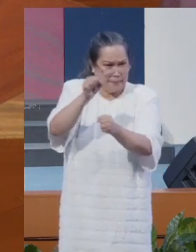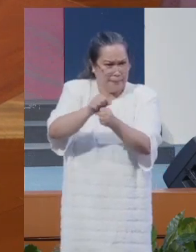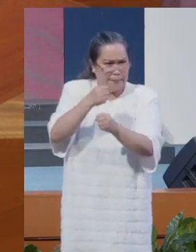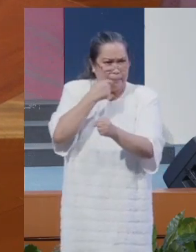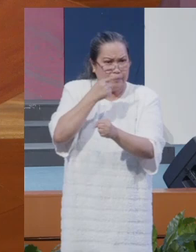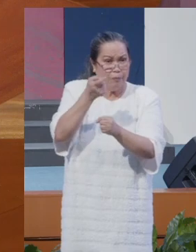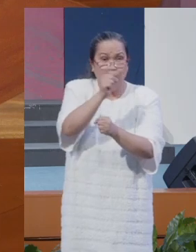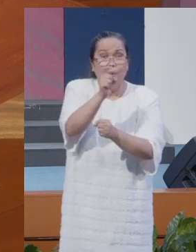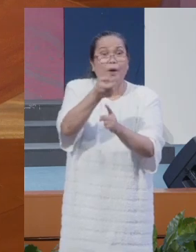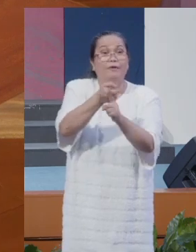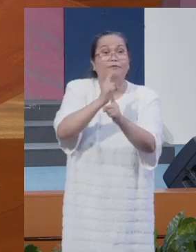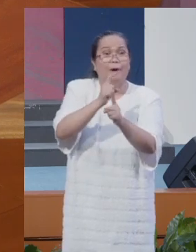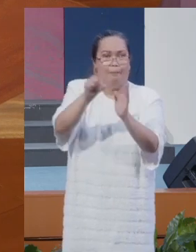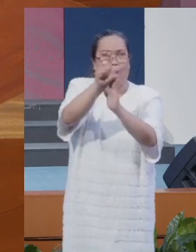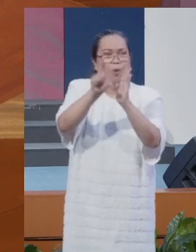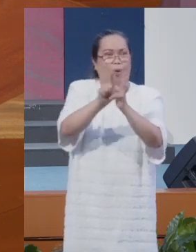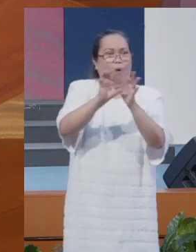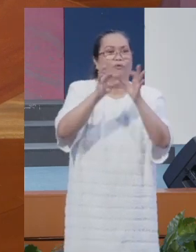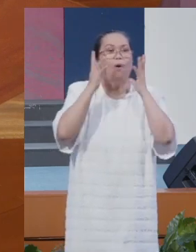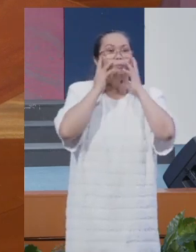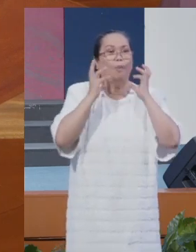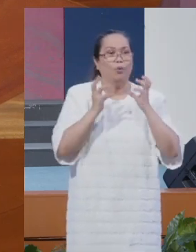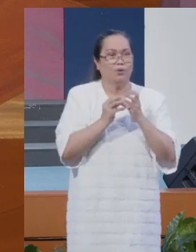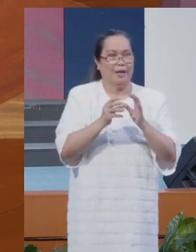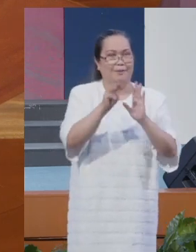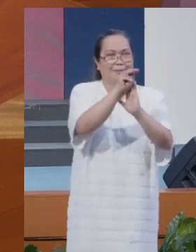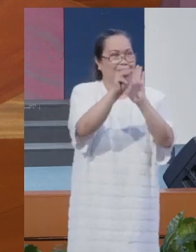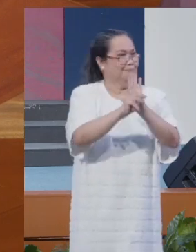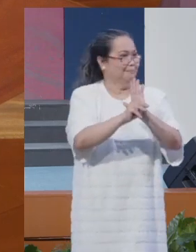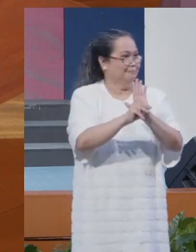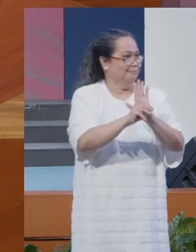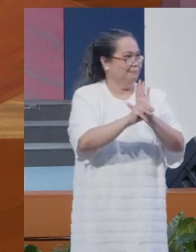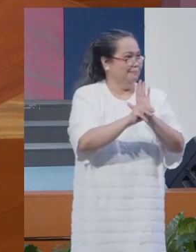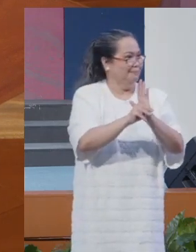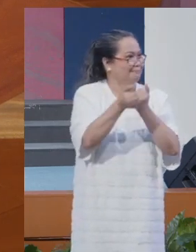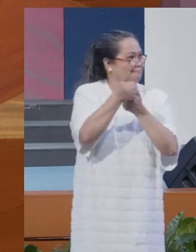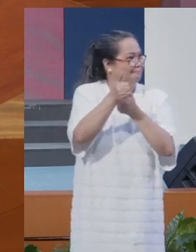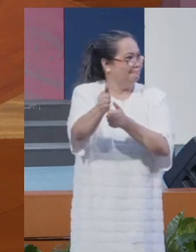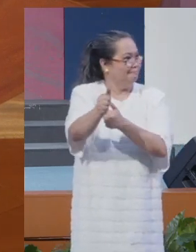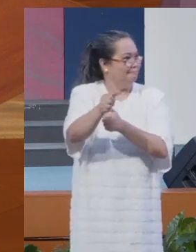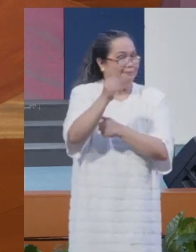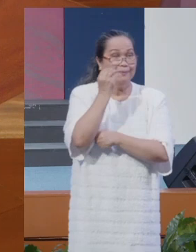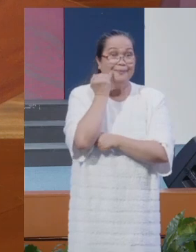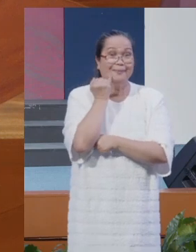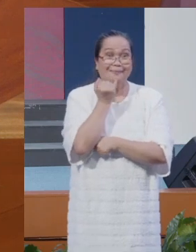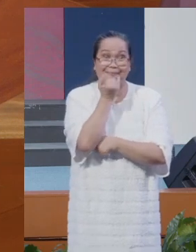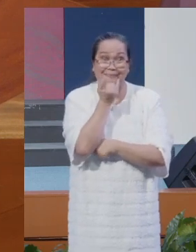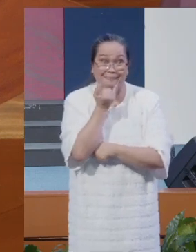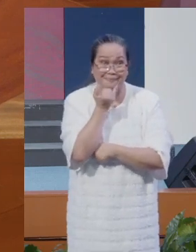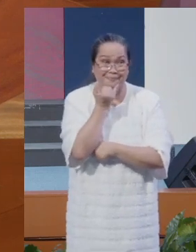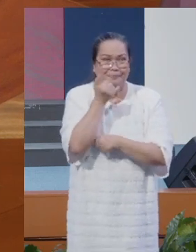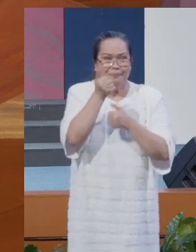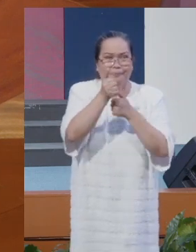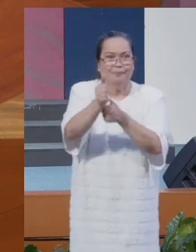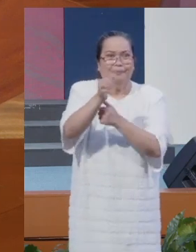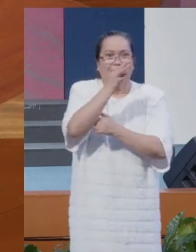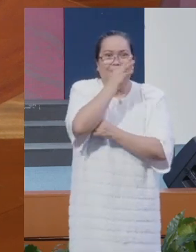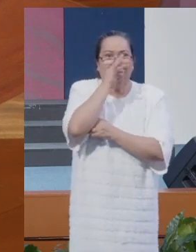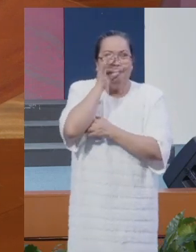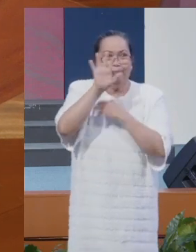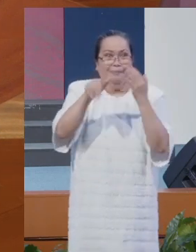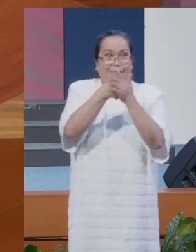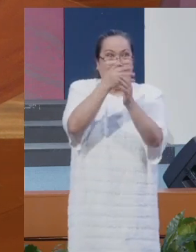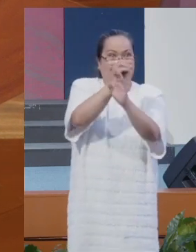ni Moses. Kasi sa batas ni Moses, minsan lang iniutos ang pag-aayuno. Sa buong Old